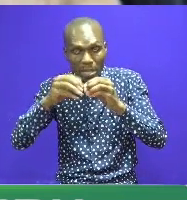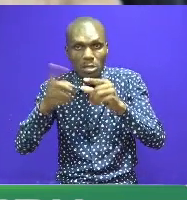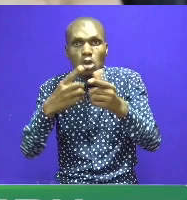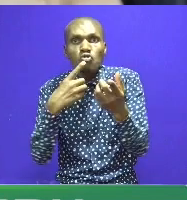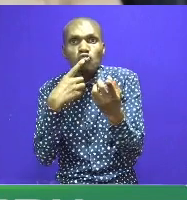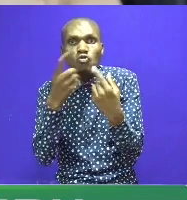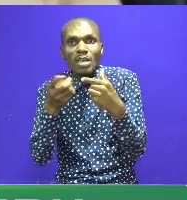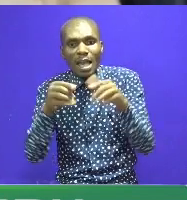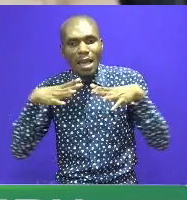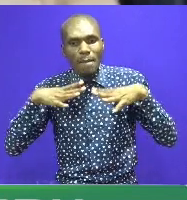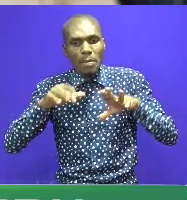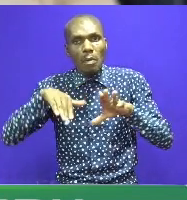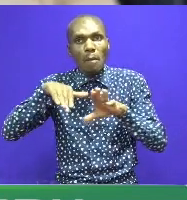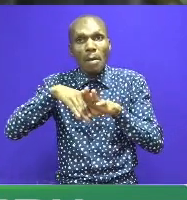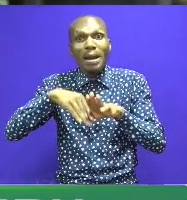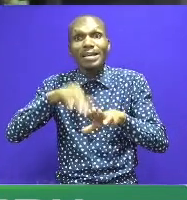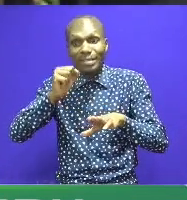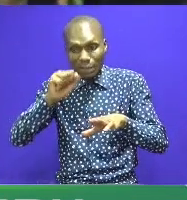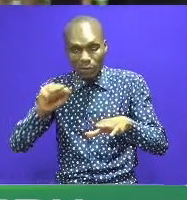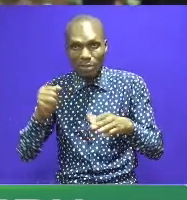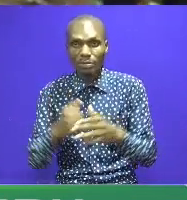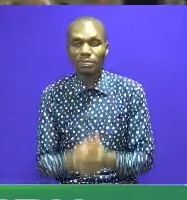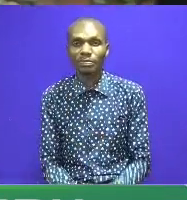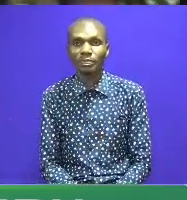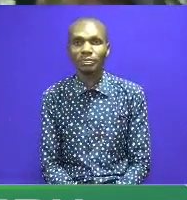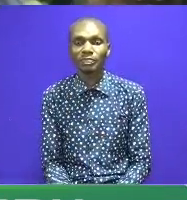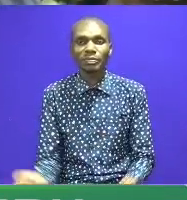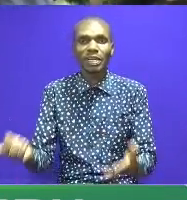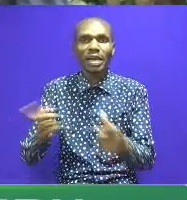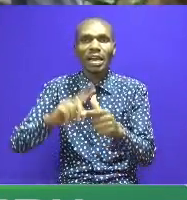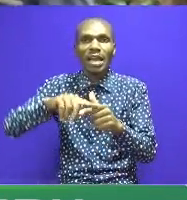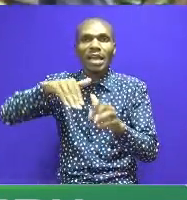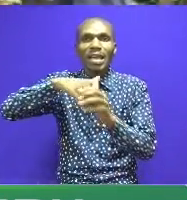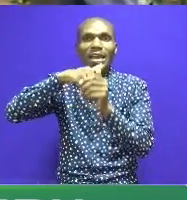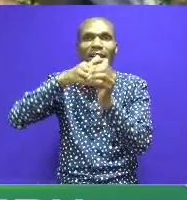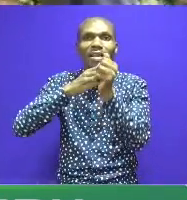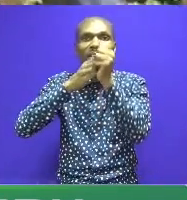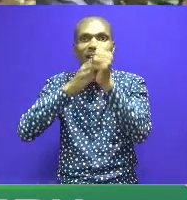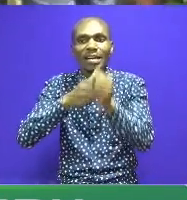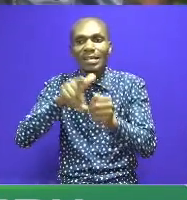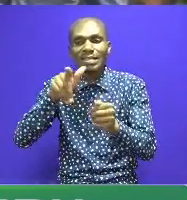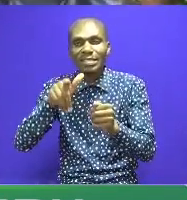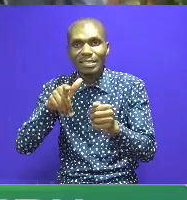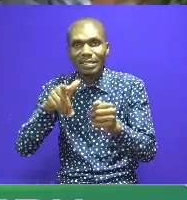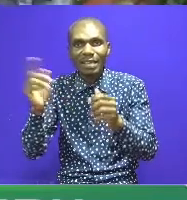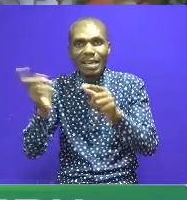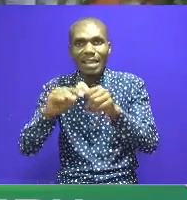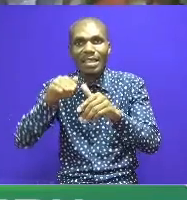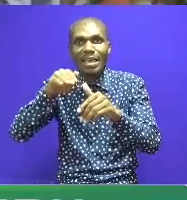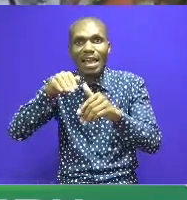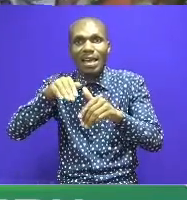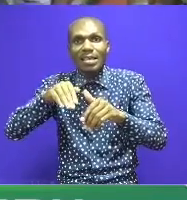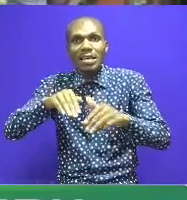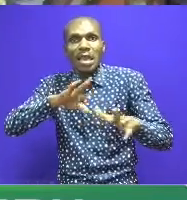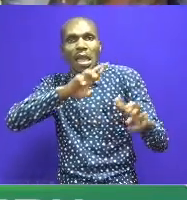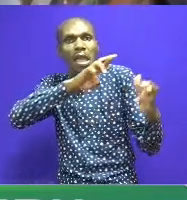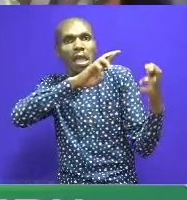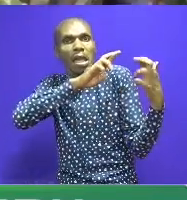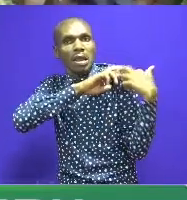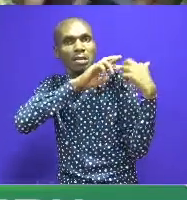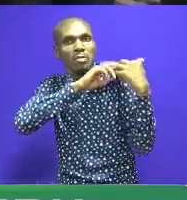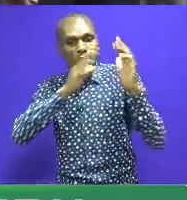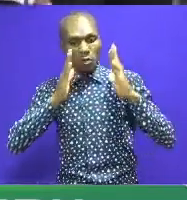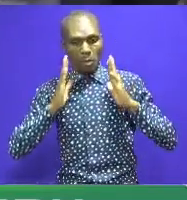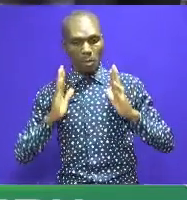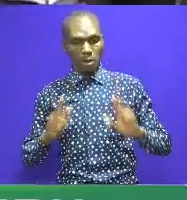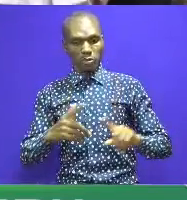from South Mugrango and also part of the county. Nigo abarayabu kurwa ansemo ya Mugrango bagania abateneri kurwa asensemo ya